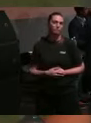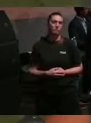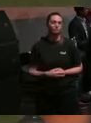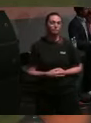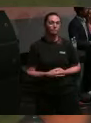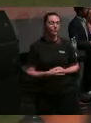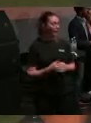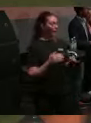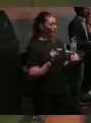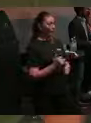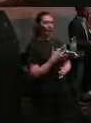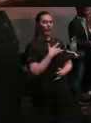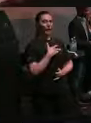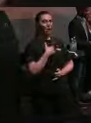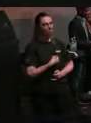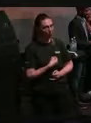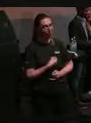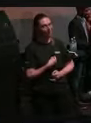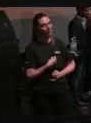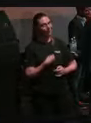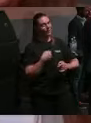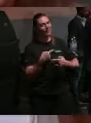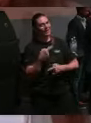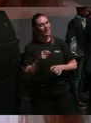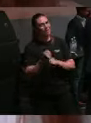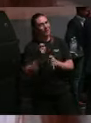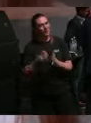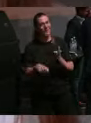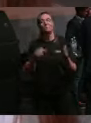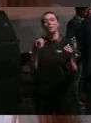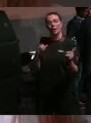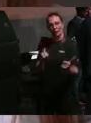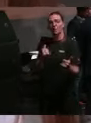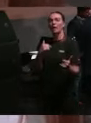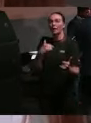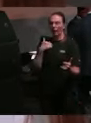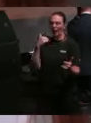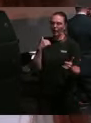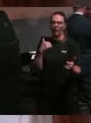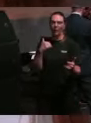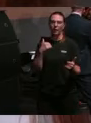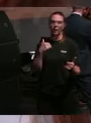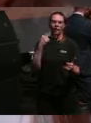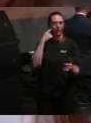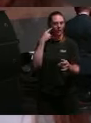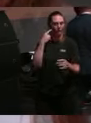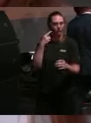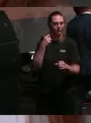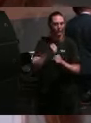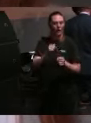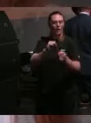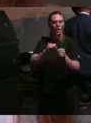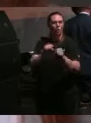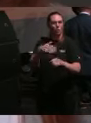Ja, et hjertesok. Og videre til Arbeiderpartiet. Yes. Nei, jeg helt overbevist om at kommunene har en nøkkelrolle. Vi fikk